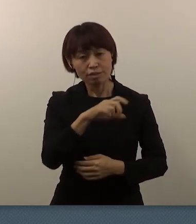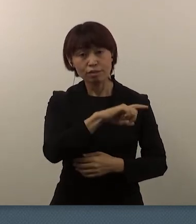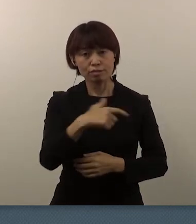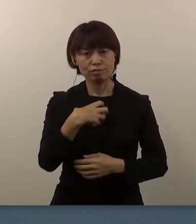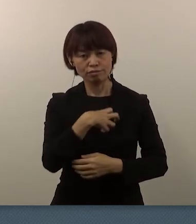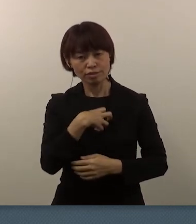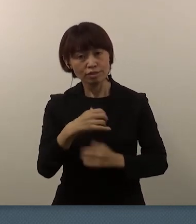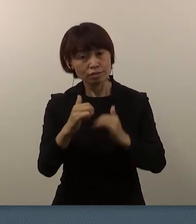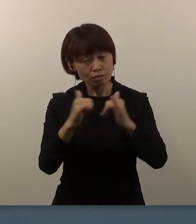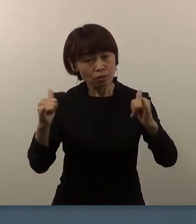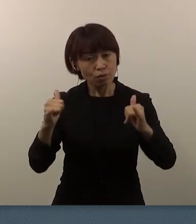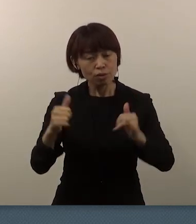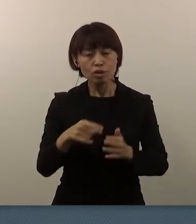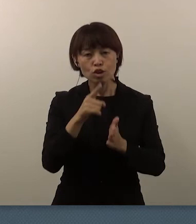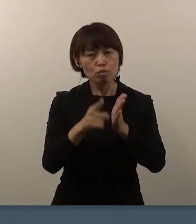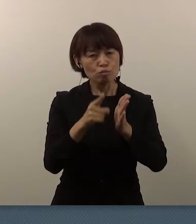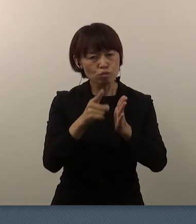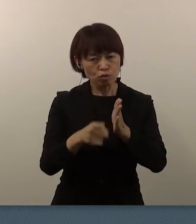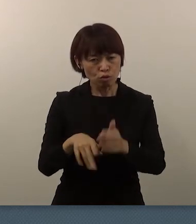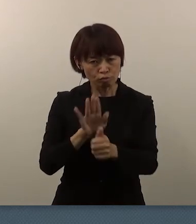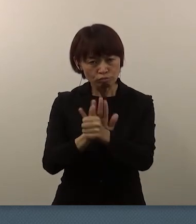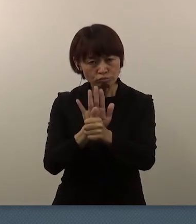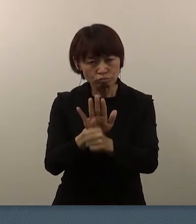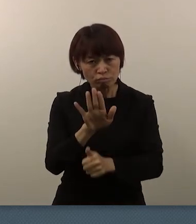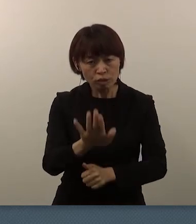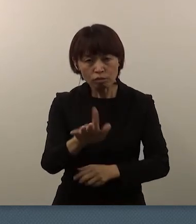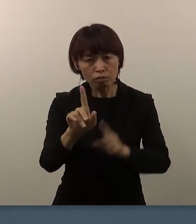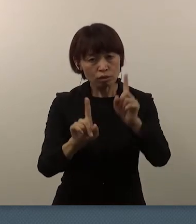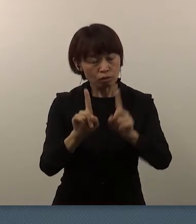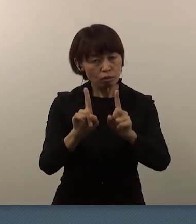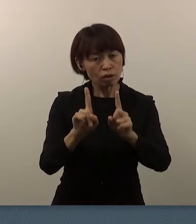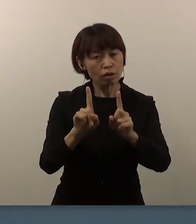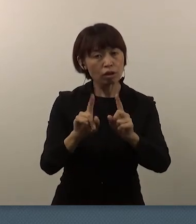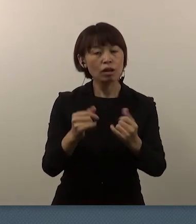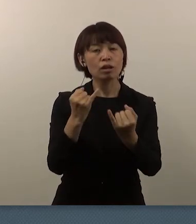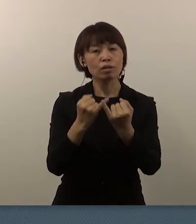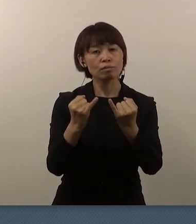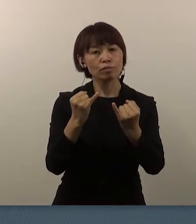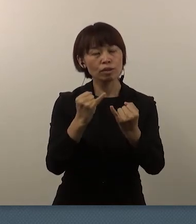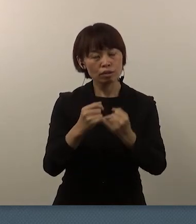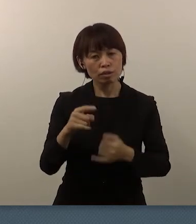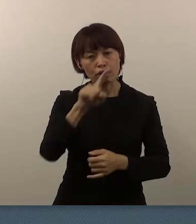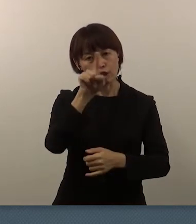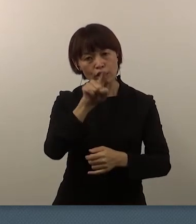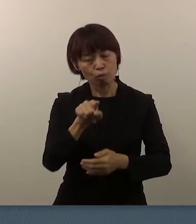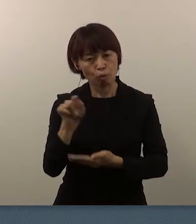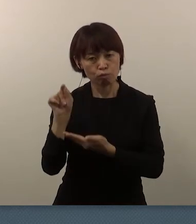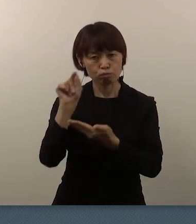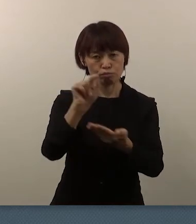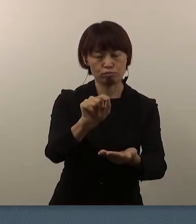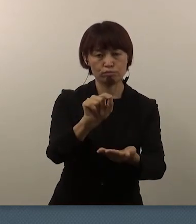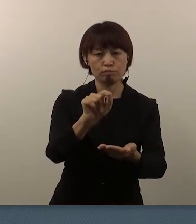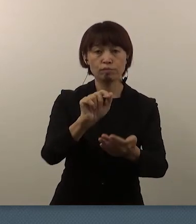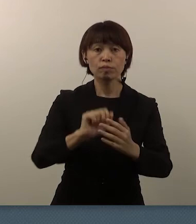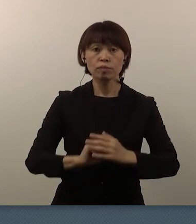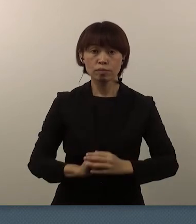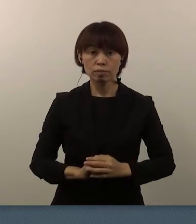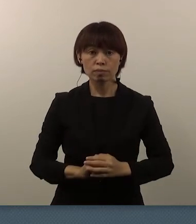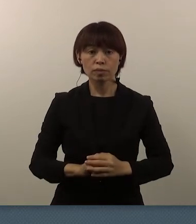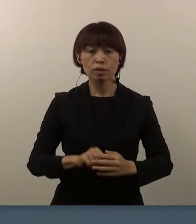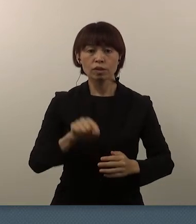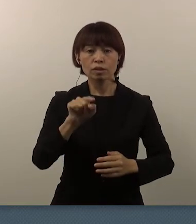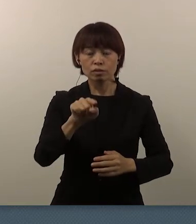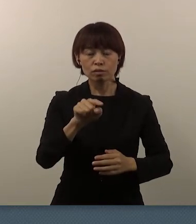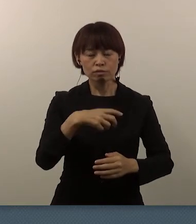教というものは手を差し伸べているのかみたいな疑問が出されてですね、そうしたところに手が届いて